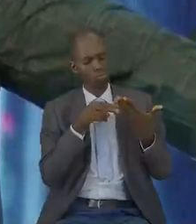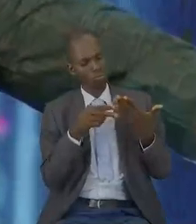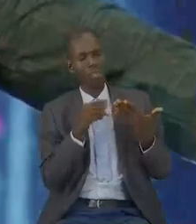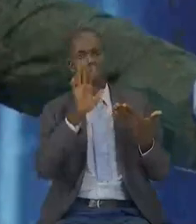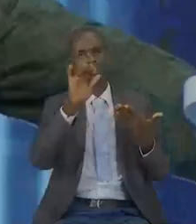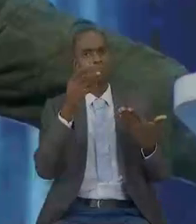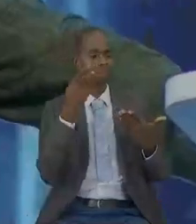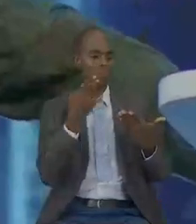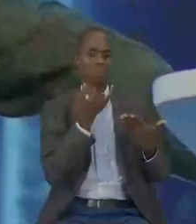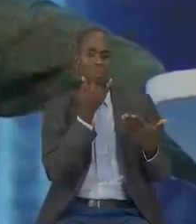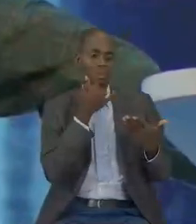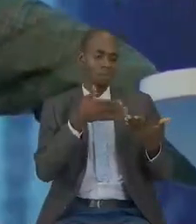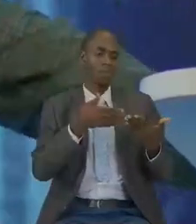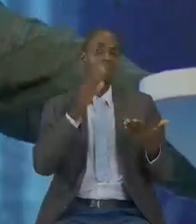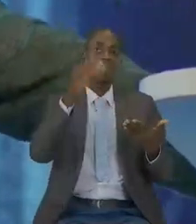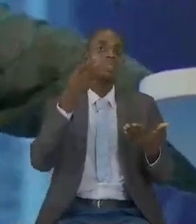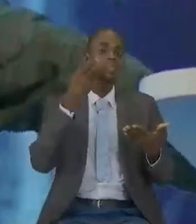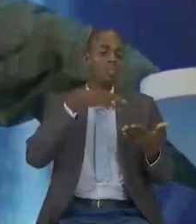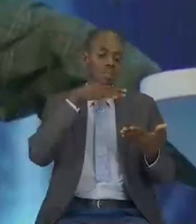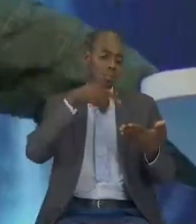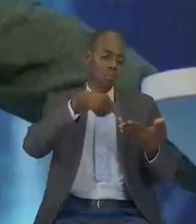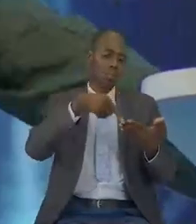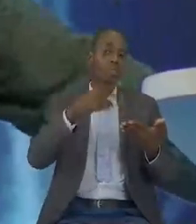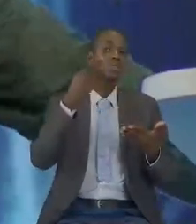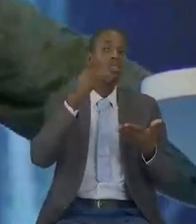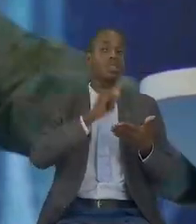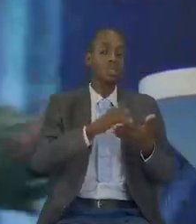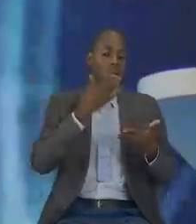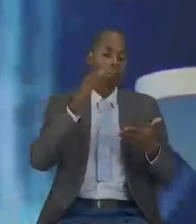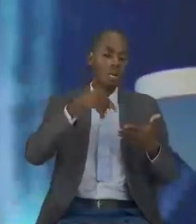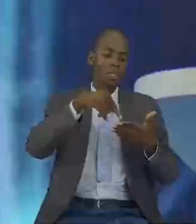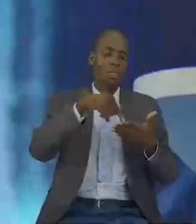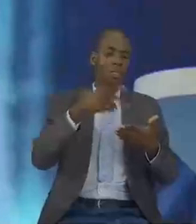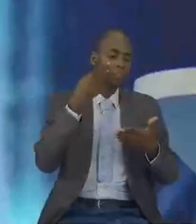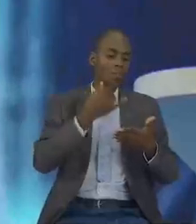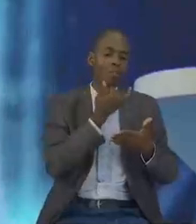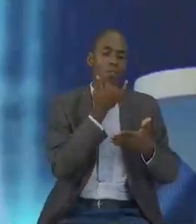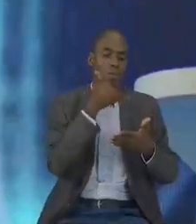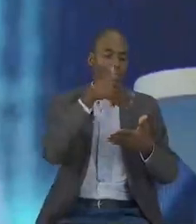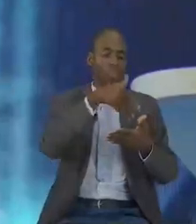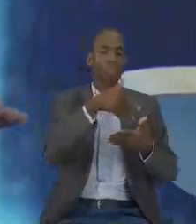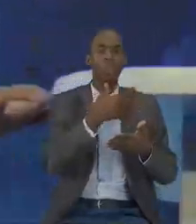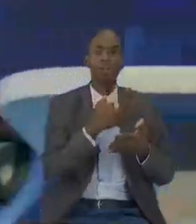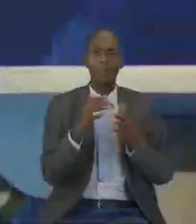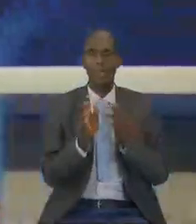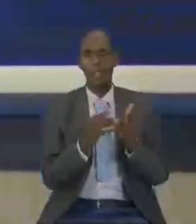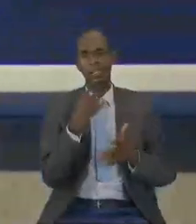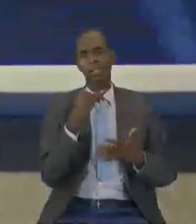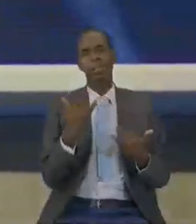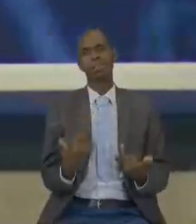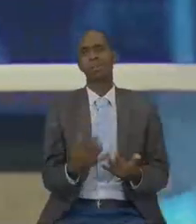dit, regarde tes tâches, regarde la tâche là-bas, regarde l'autre tâche là-bas, regarde la marque là-bas. Et Jésus